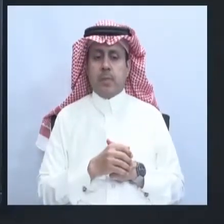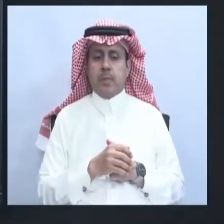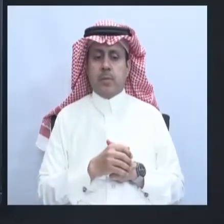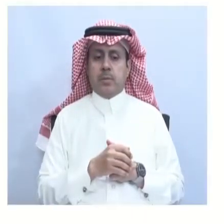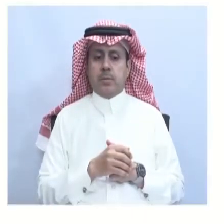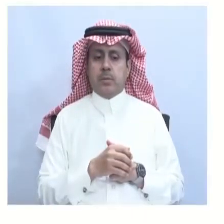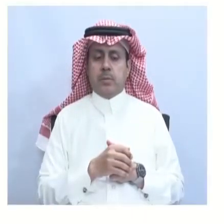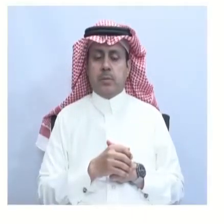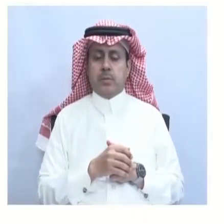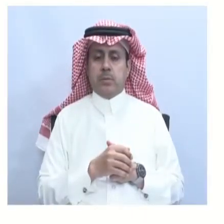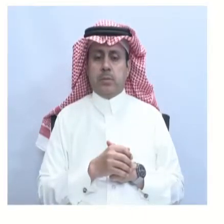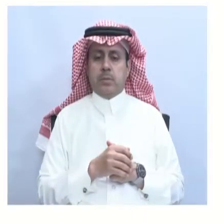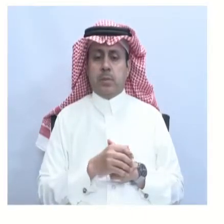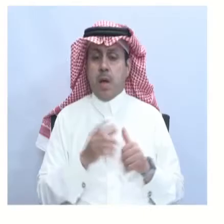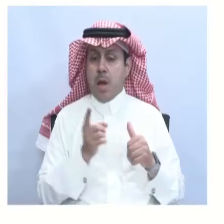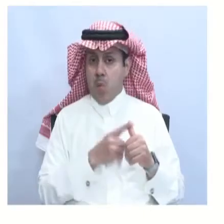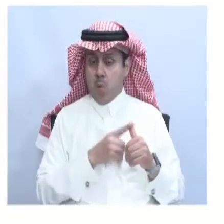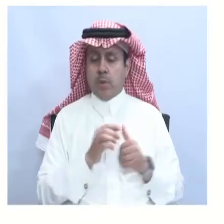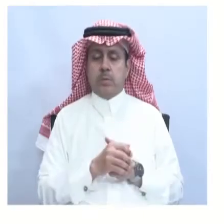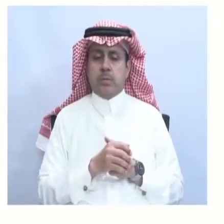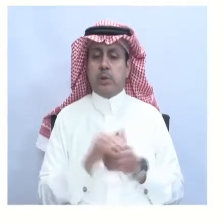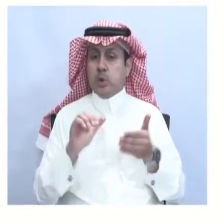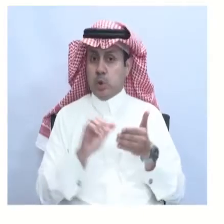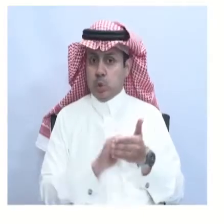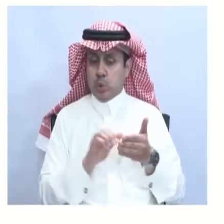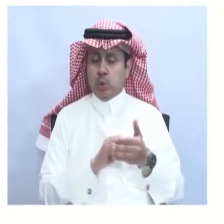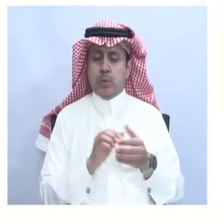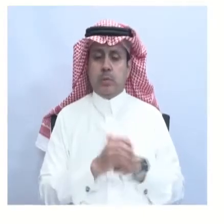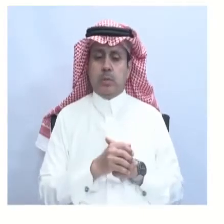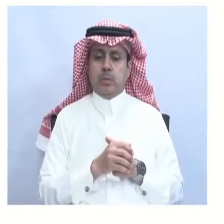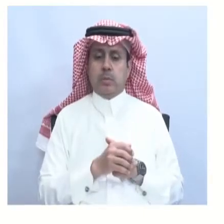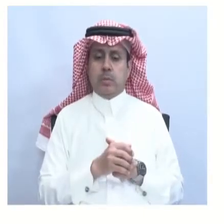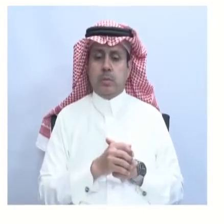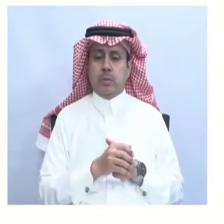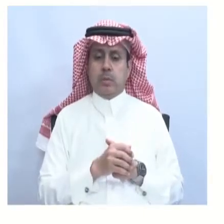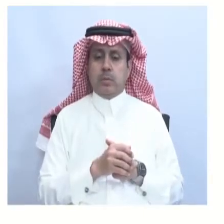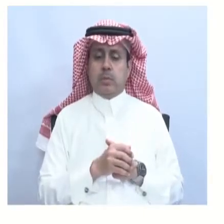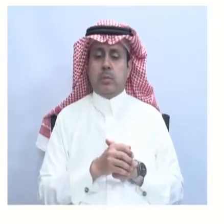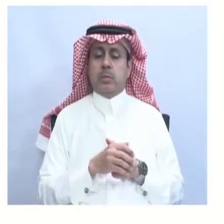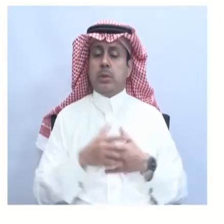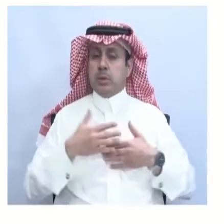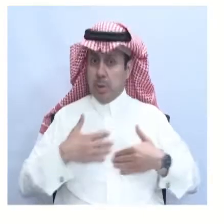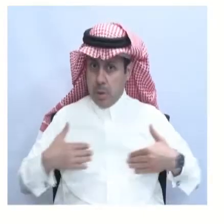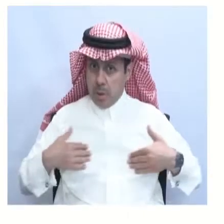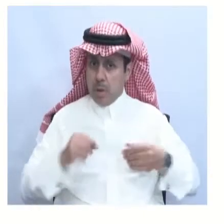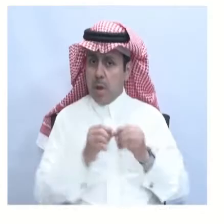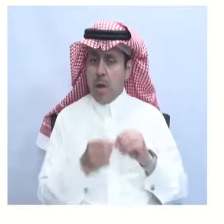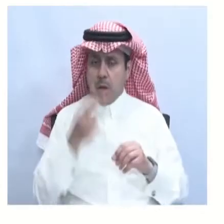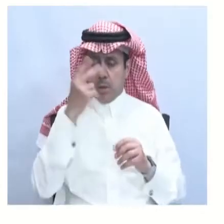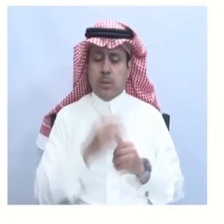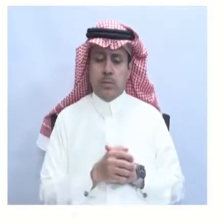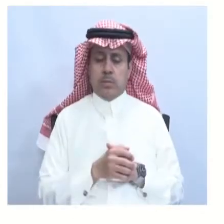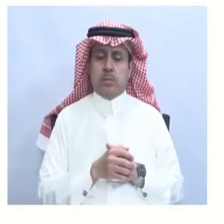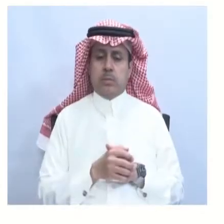وما يتعلق بها اول هذه الشروط تراضي العاقدين عندنا الشرط معناه